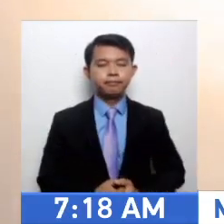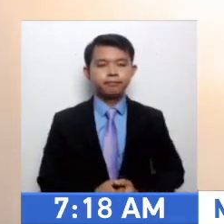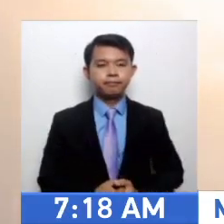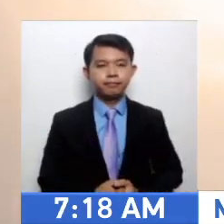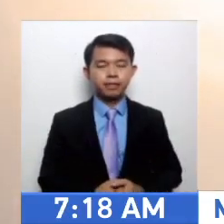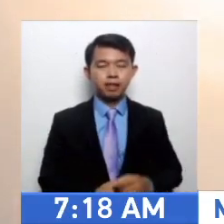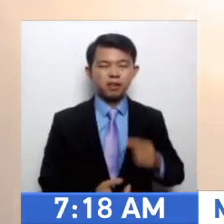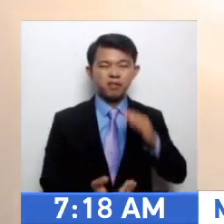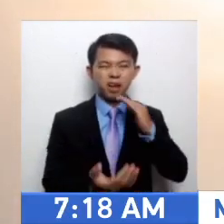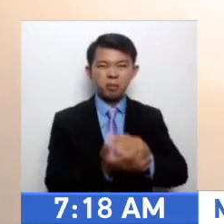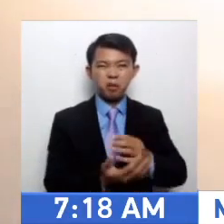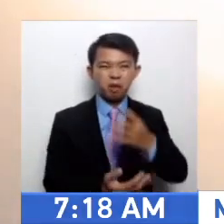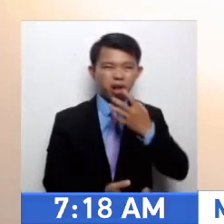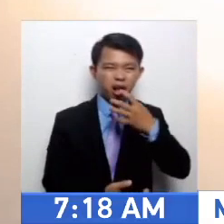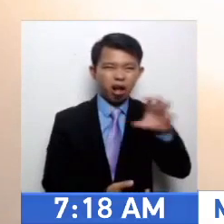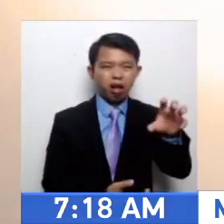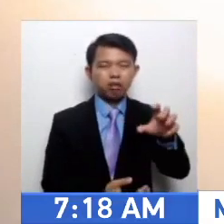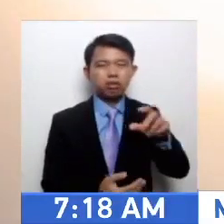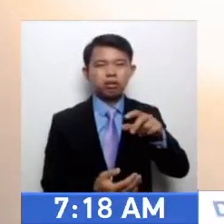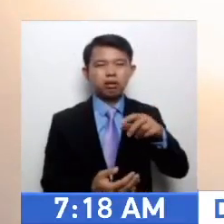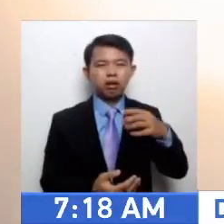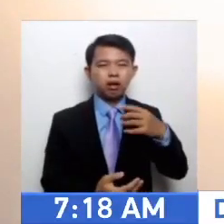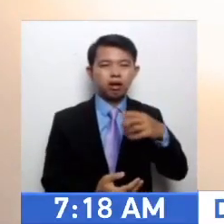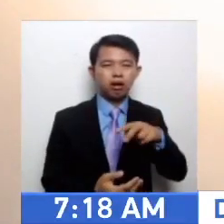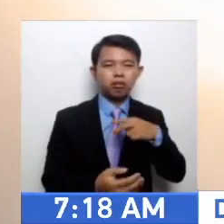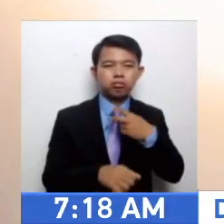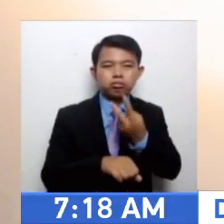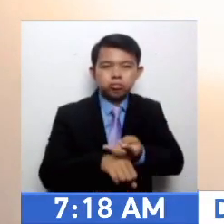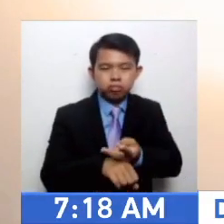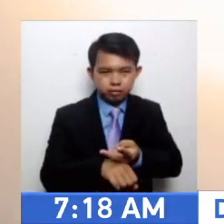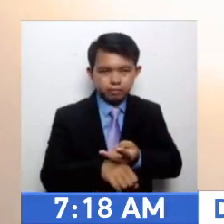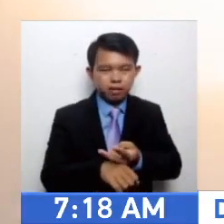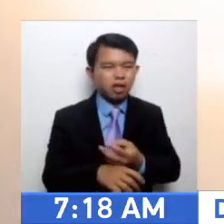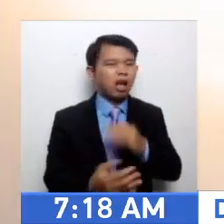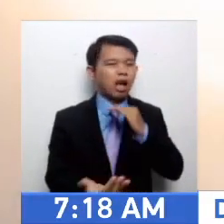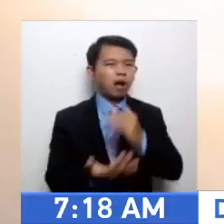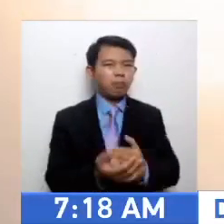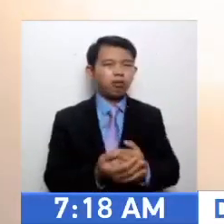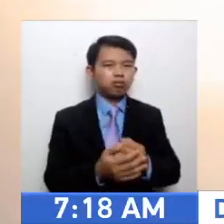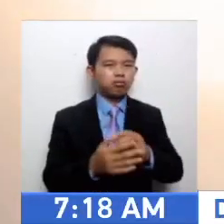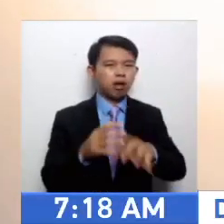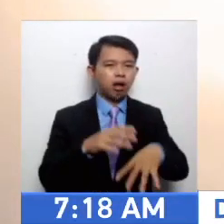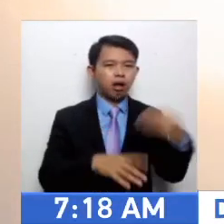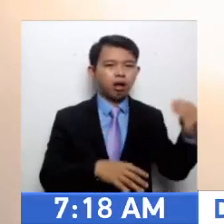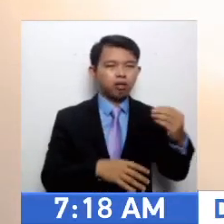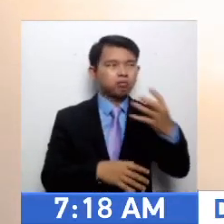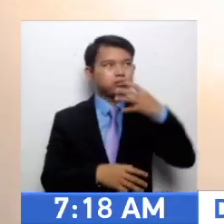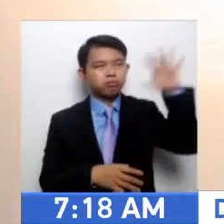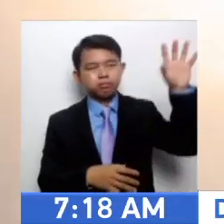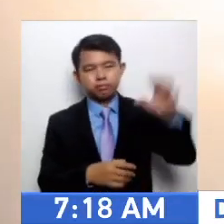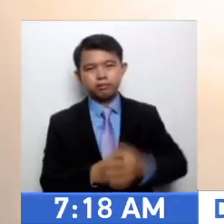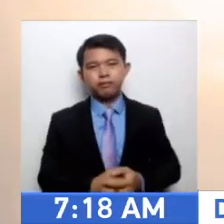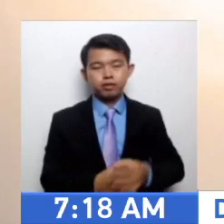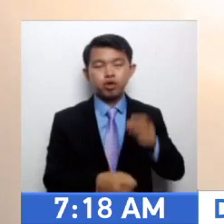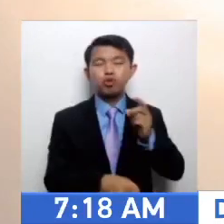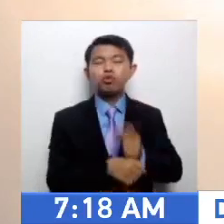o kaya'y heat stroke, iwasan magbilad sa arawan, dalasan pa ang pag-inom ng tubig at magsuot ng komportabling